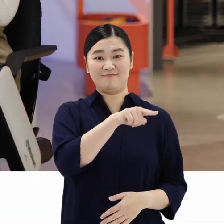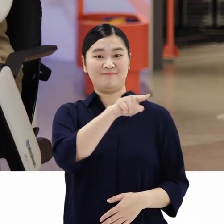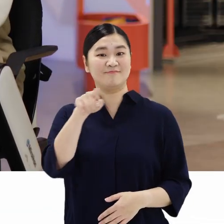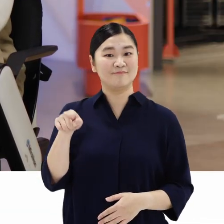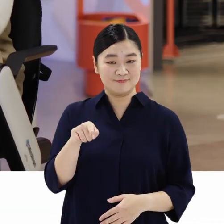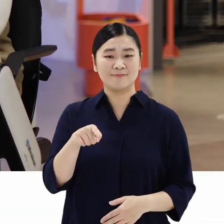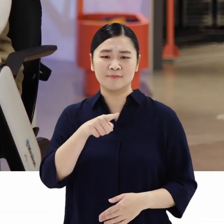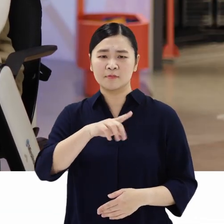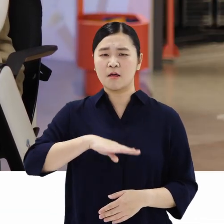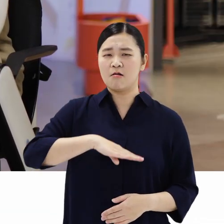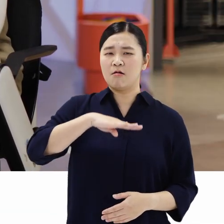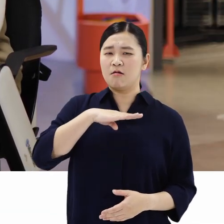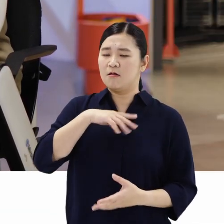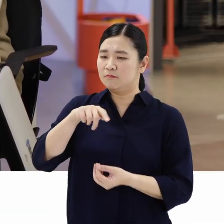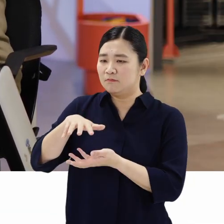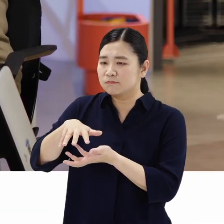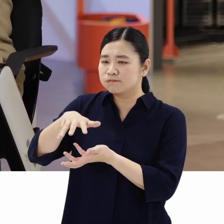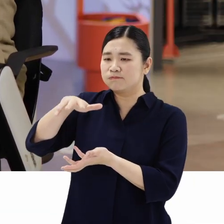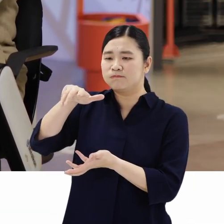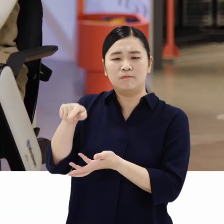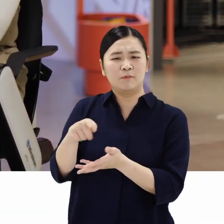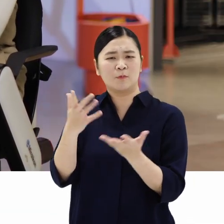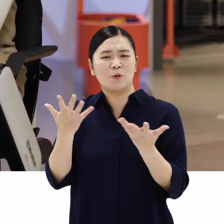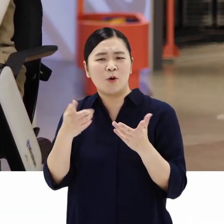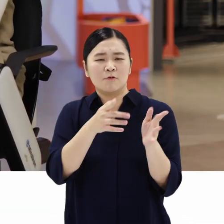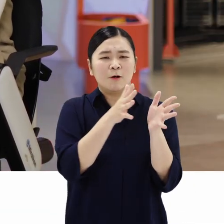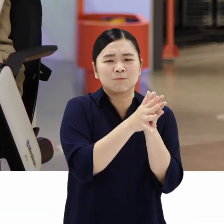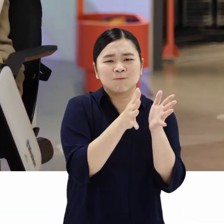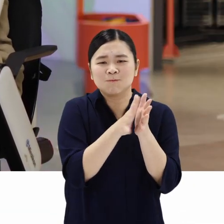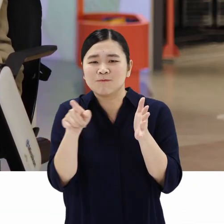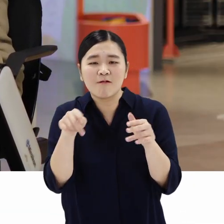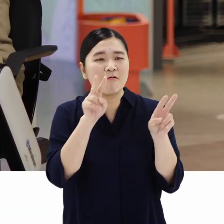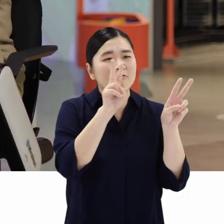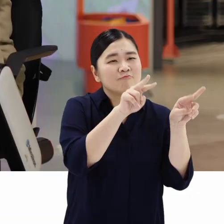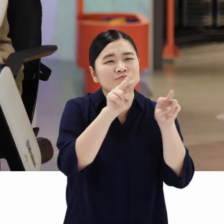ここは老いと向き合える展示なんだって。